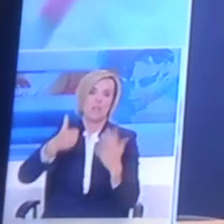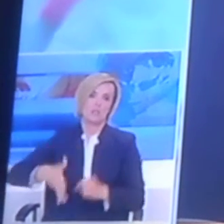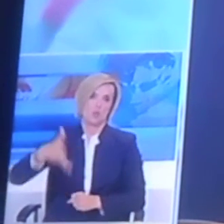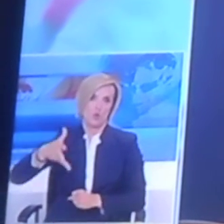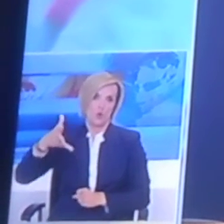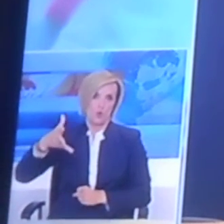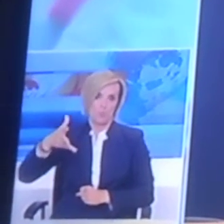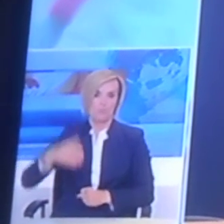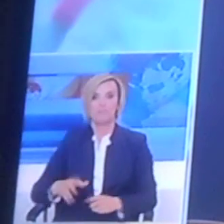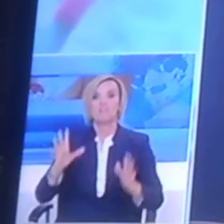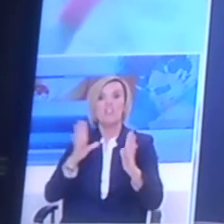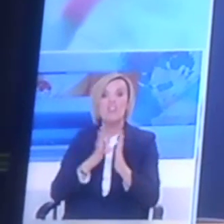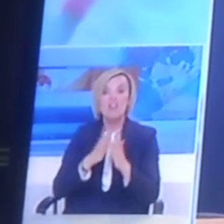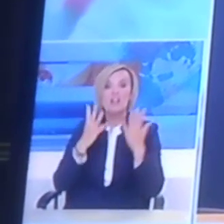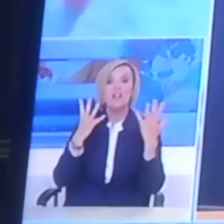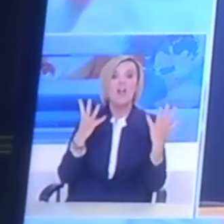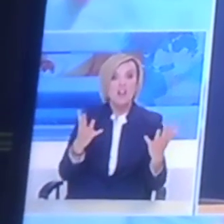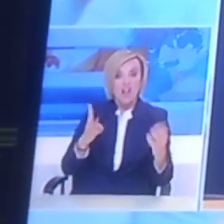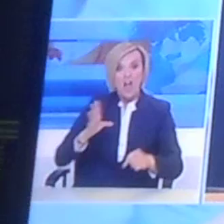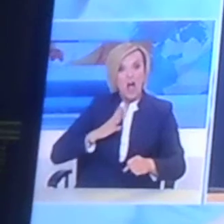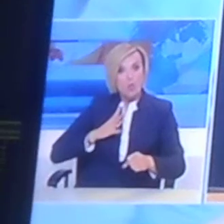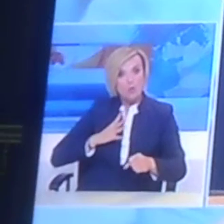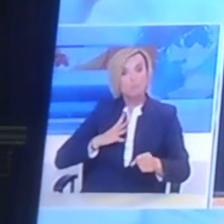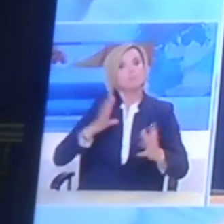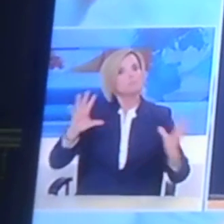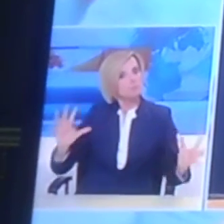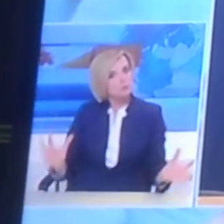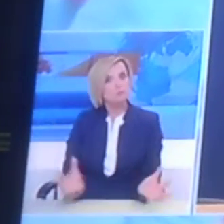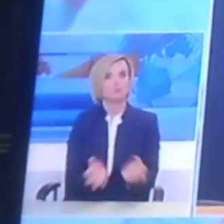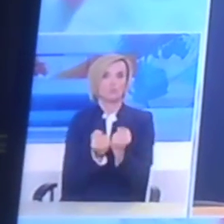19 συμπολίτες μας έχουν πάρει εξιτήριο από το νοσοκομείο.